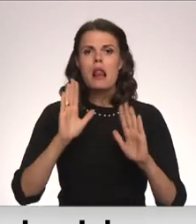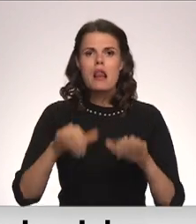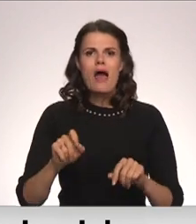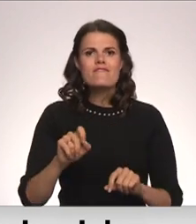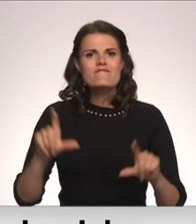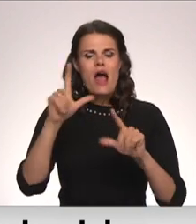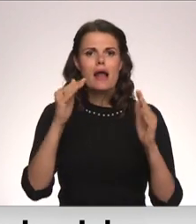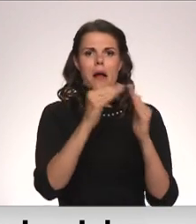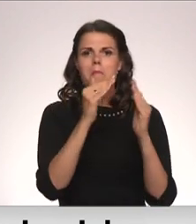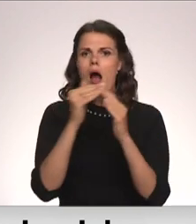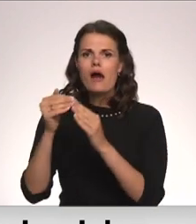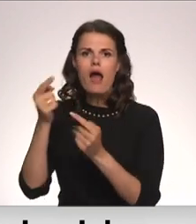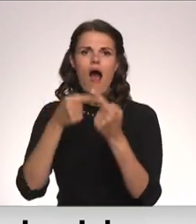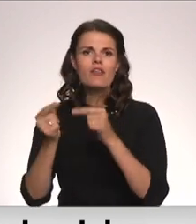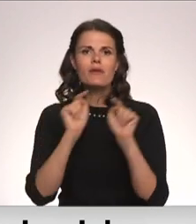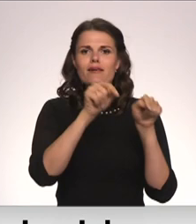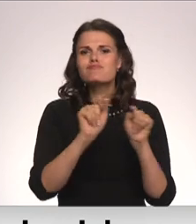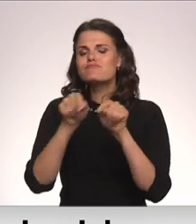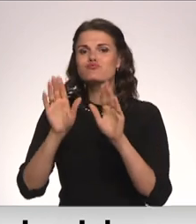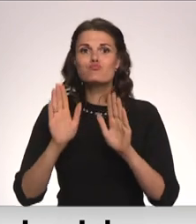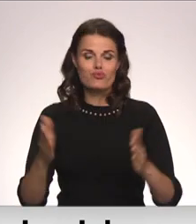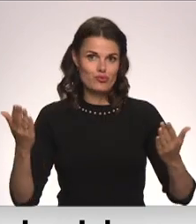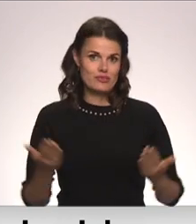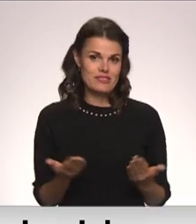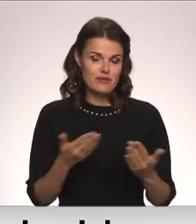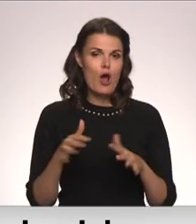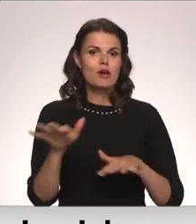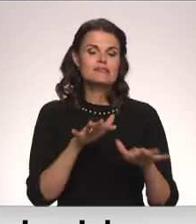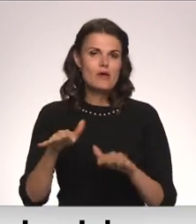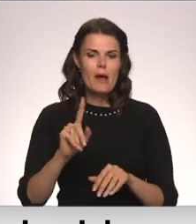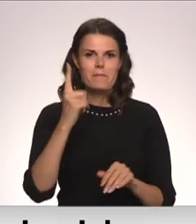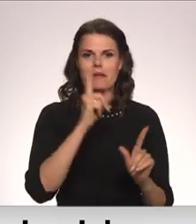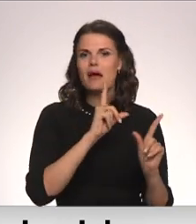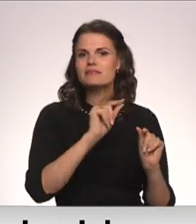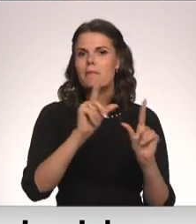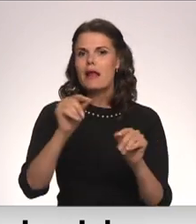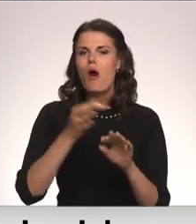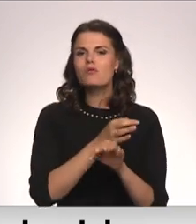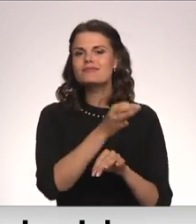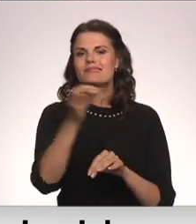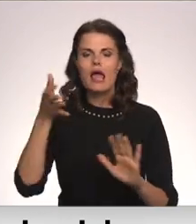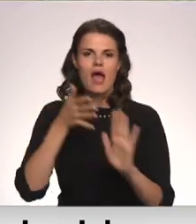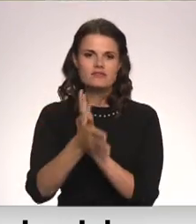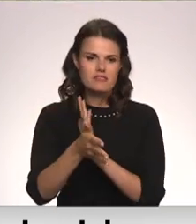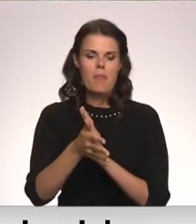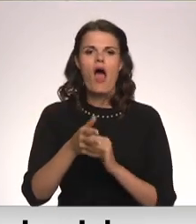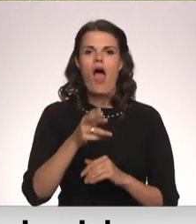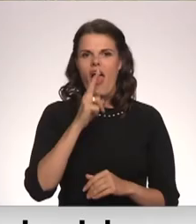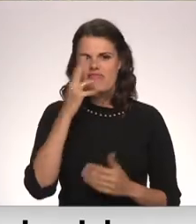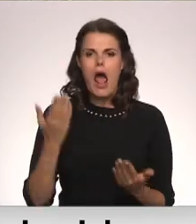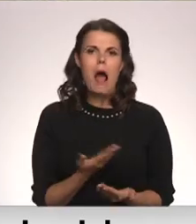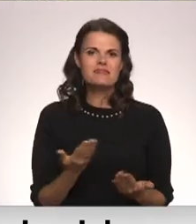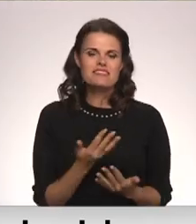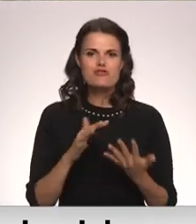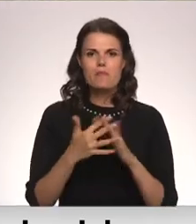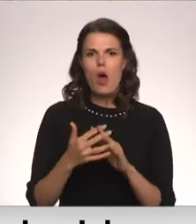vairāk ēkās atkal valdīt dzīvības, sarīkots pirmais brauciens pa neapdzīvotajiem lauku īpašumiem. Tad, kad piemēnes